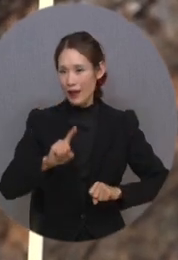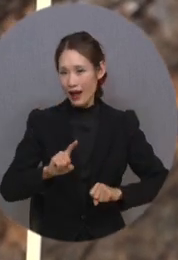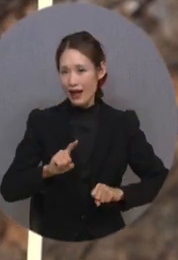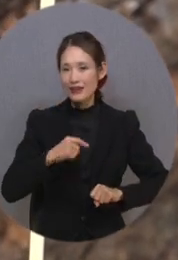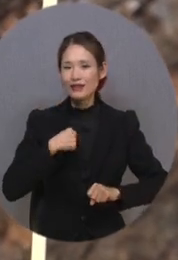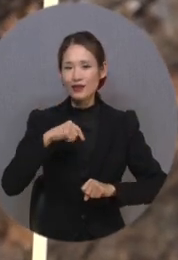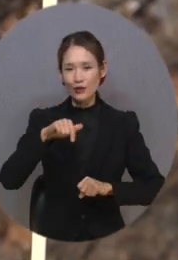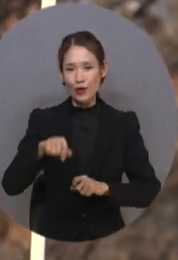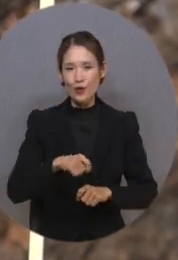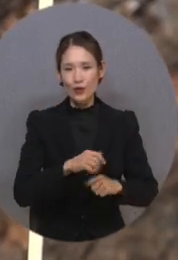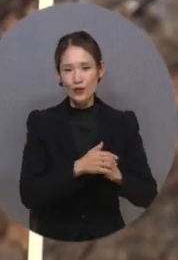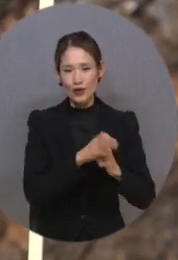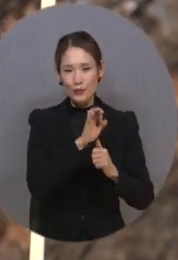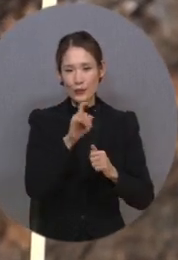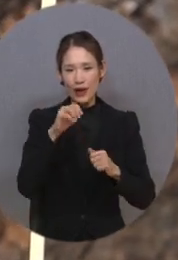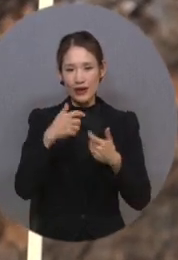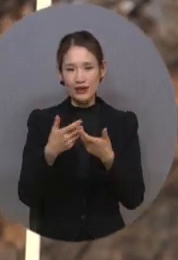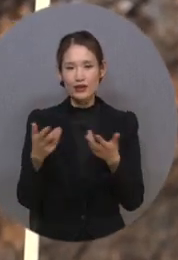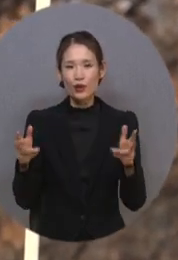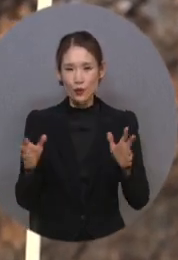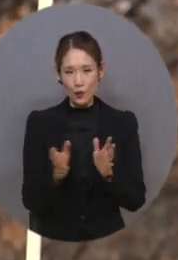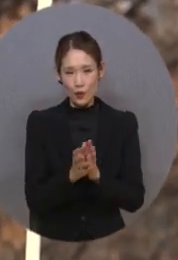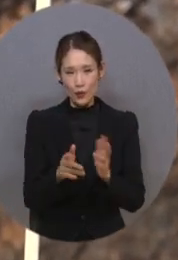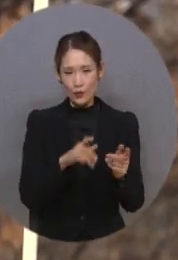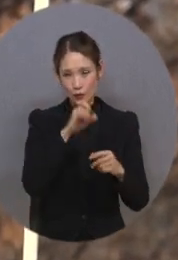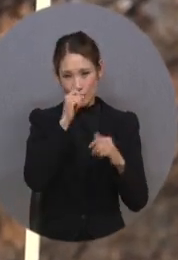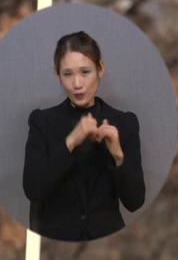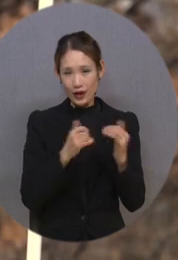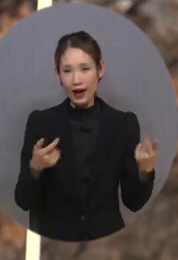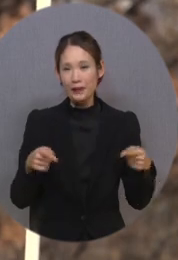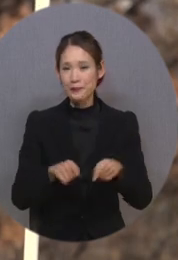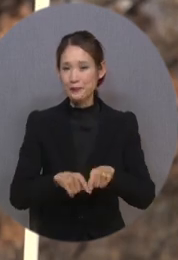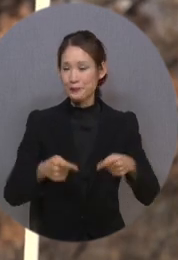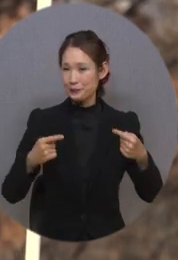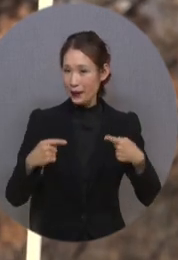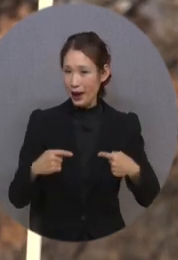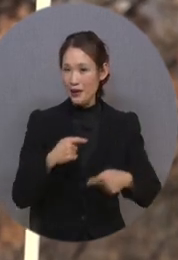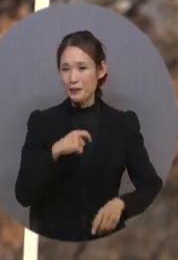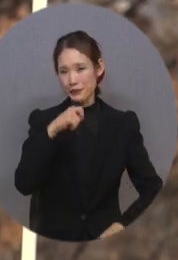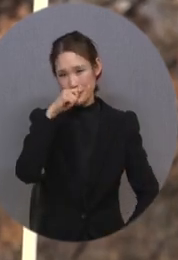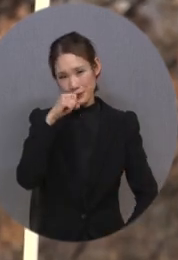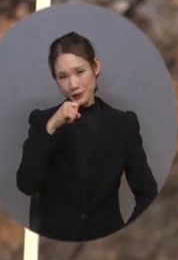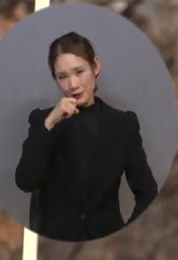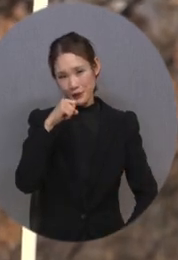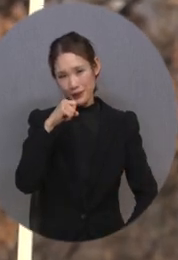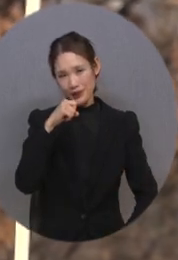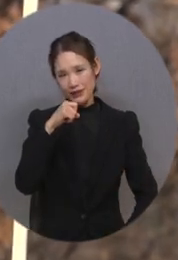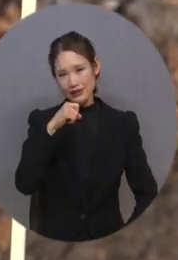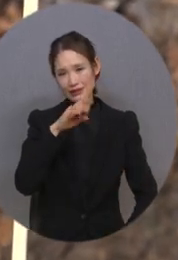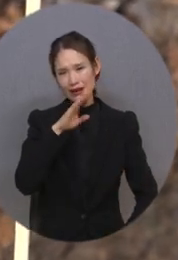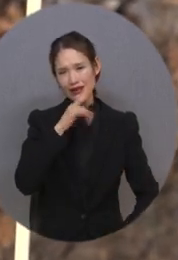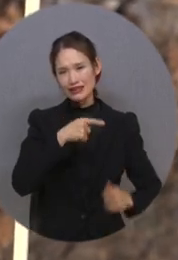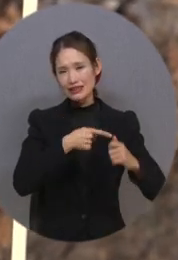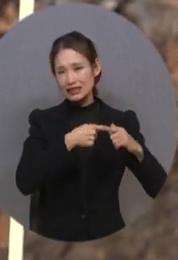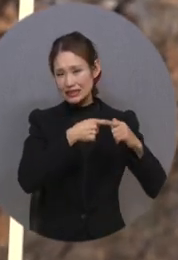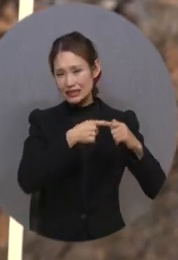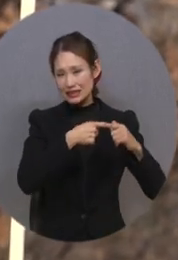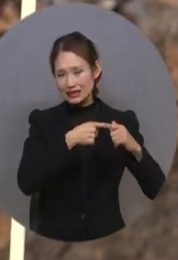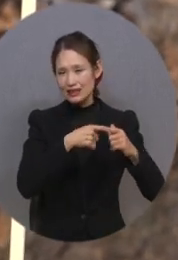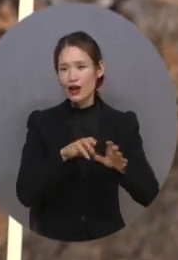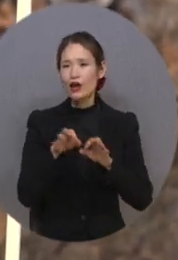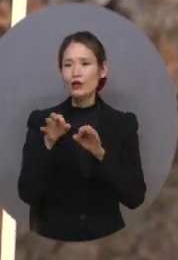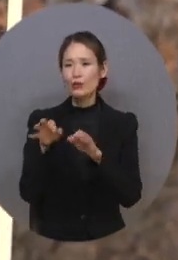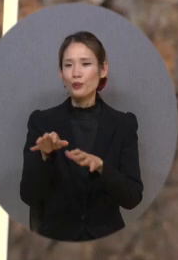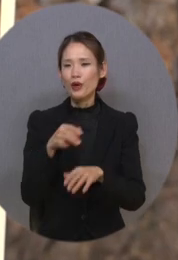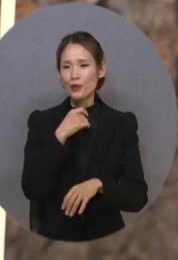골프 말고도 파크 골프를 이렇게 좋은 분들과 함께 해서 너무 좋았는데 사실 1등 하면 약간 기부를 하고 싶었거든요.